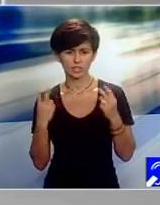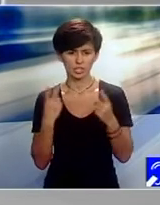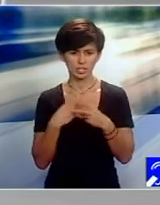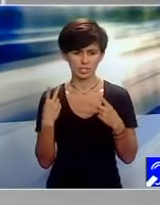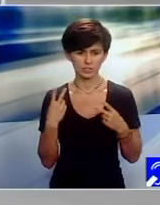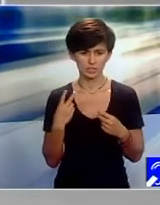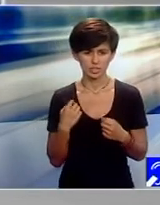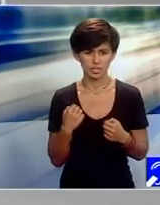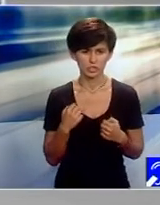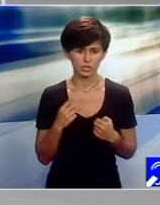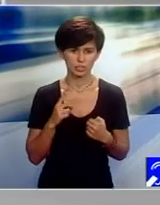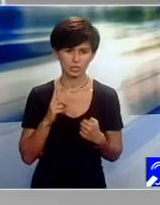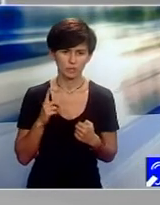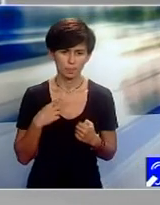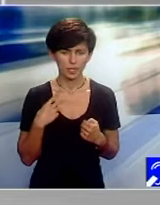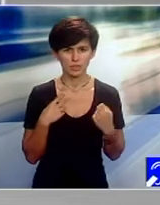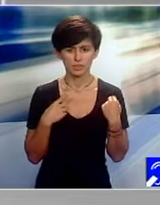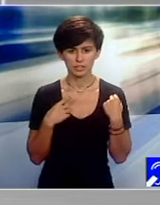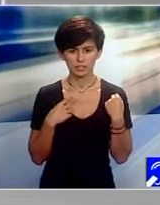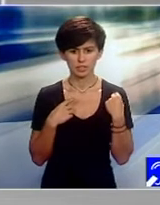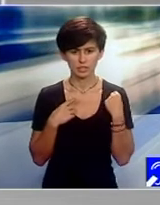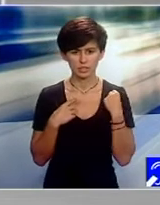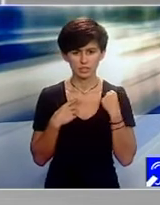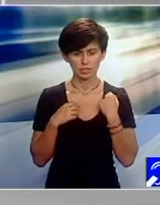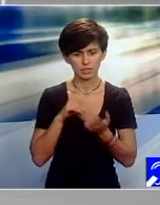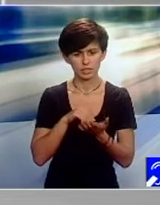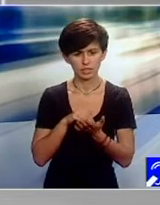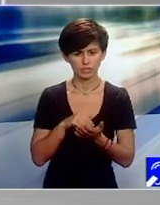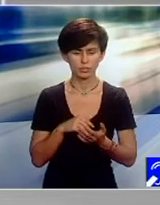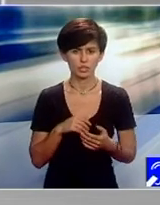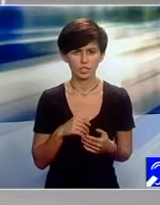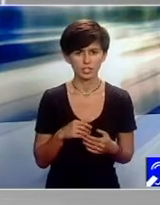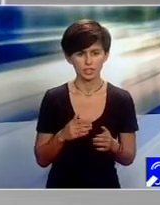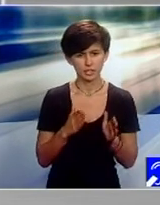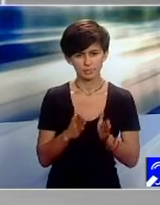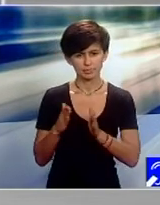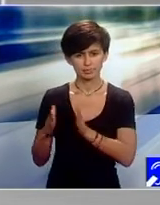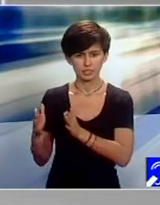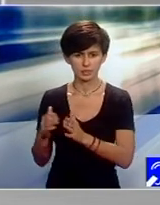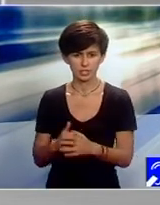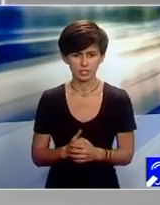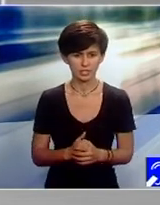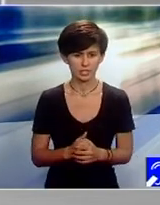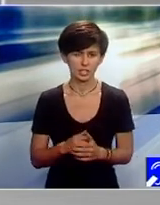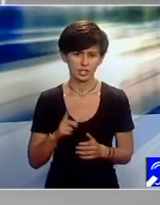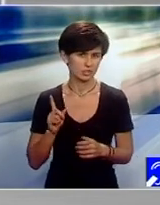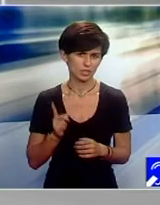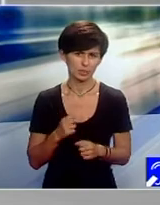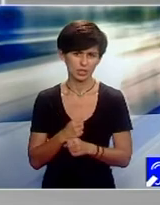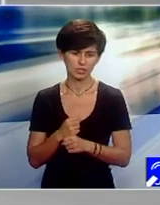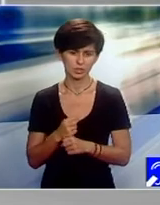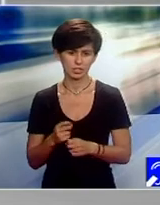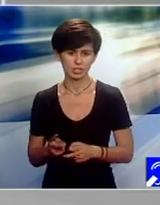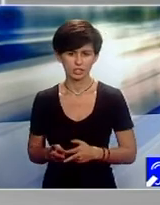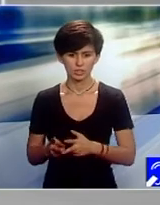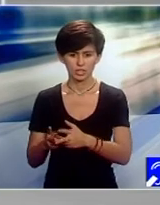De-aia e o aberație să faci piste de biciclete pe niște străduțe aproape necirculate, cum avem prin periferia Clujului, unde probabil pentru a